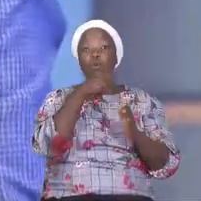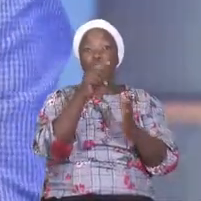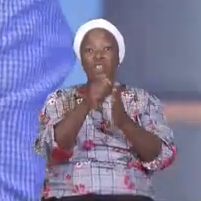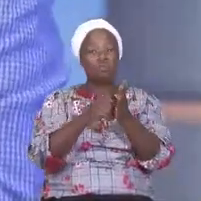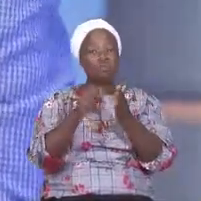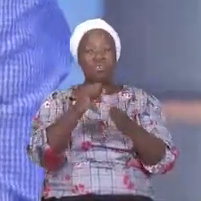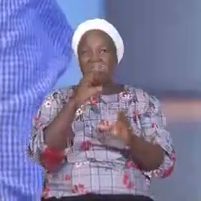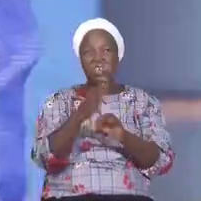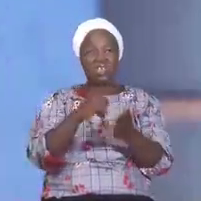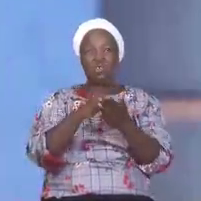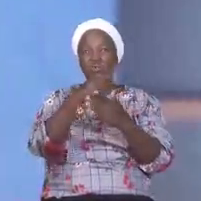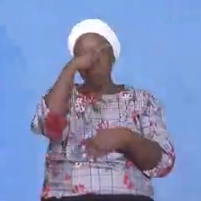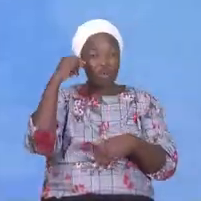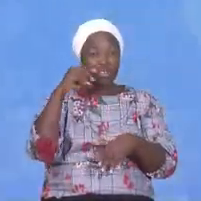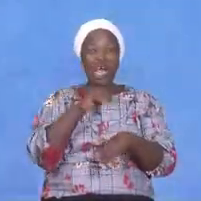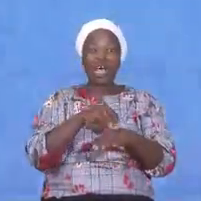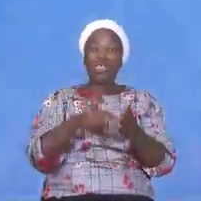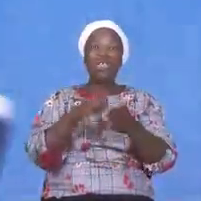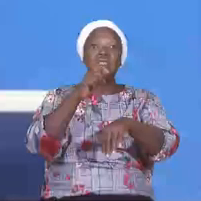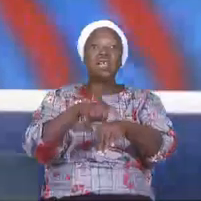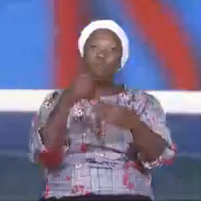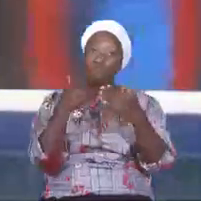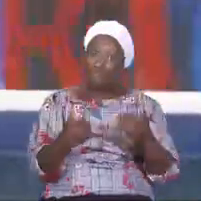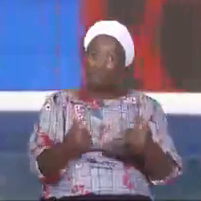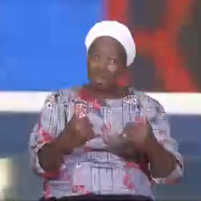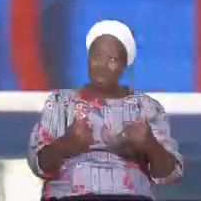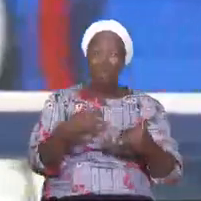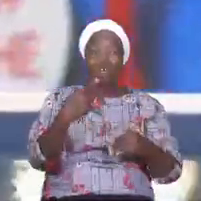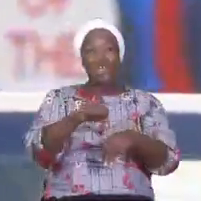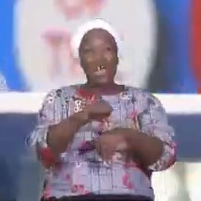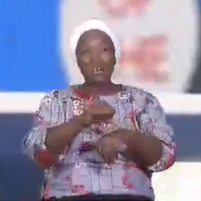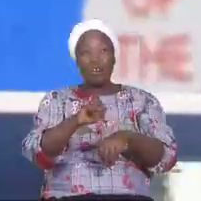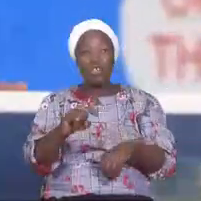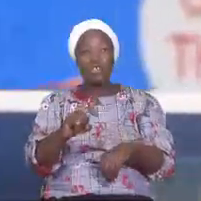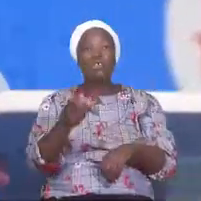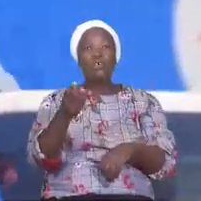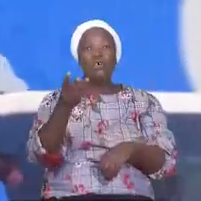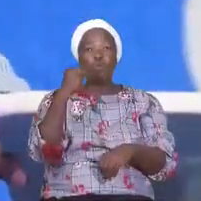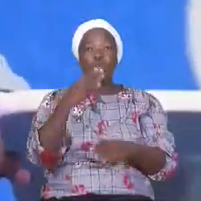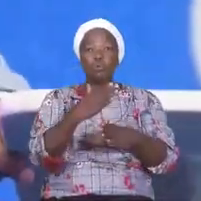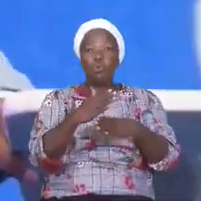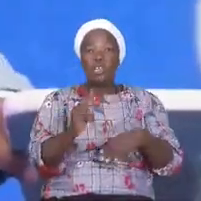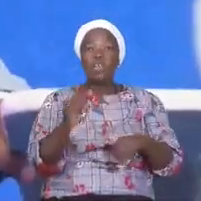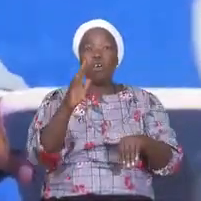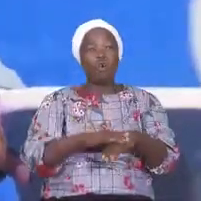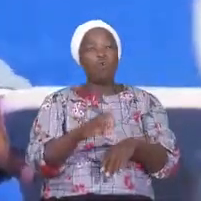les autres dans l'Ancien Testament, il n'aura rien. Parce qu'en ce